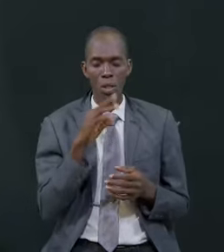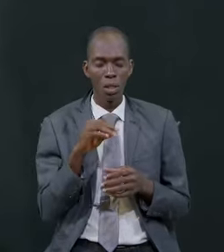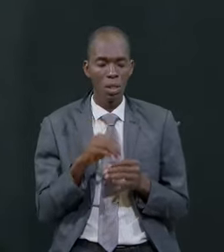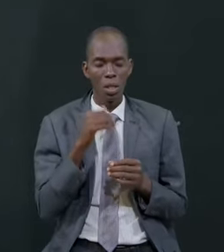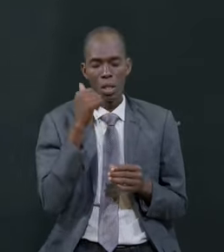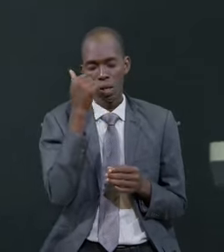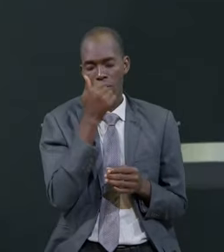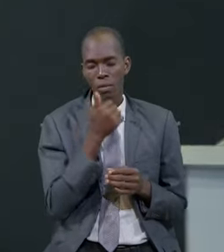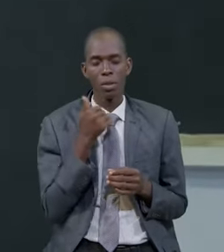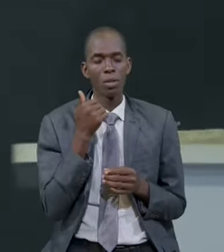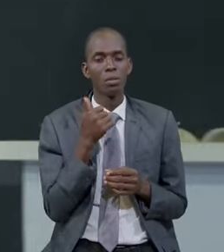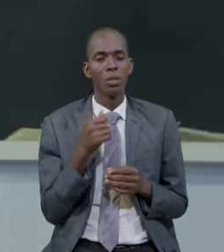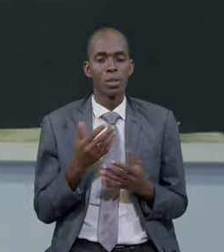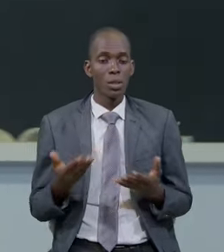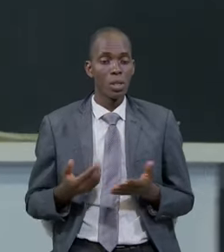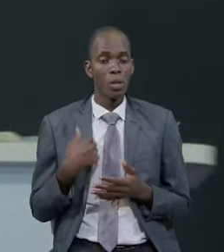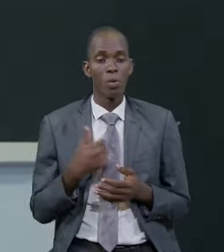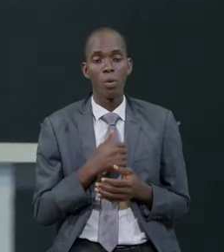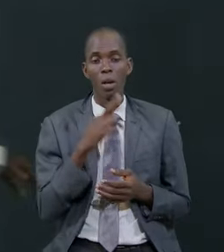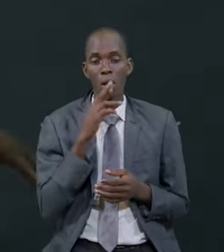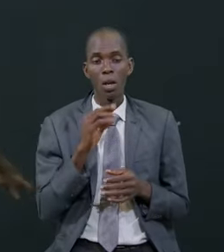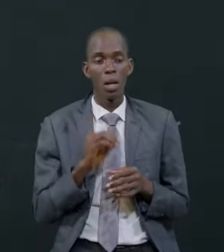monde. Vous savez, il y a des gens,